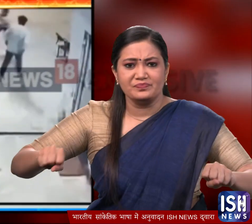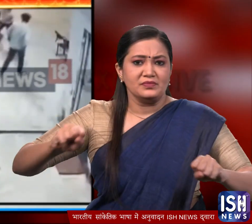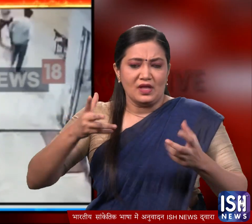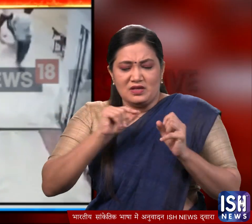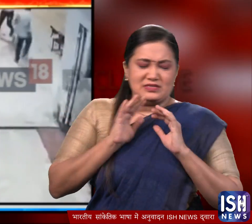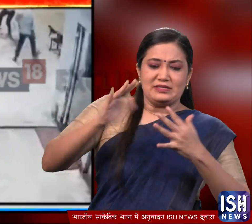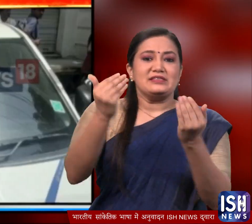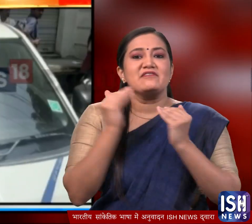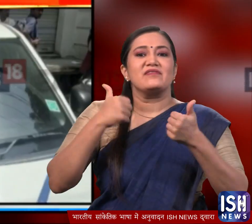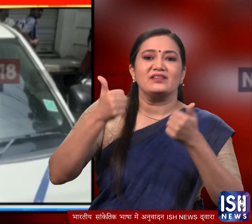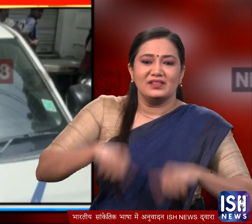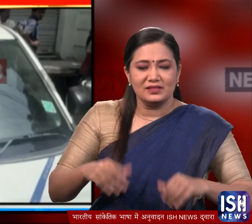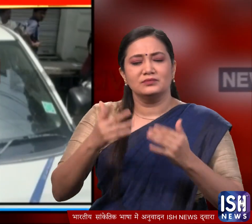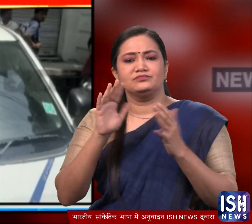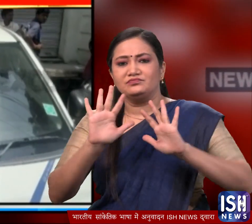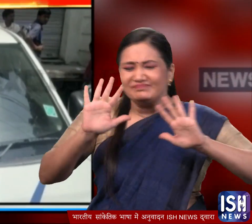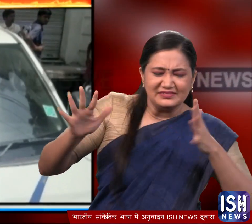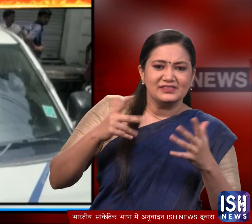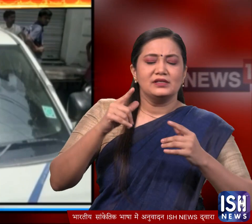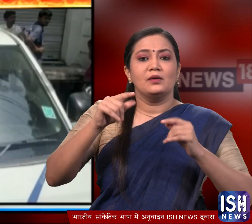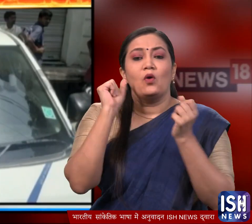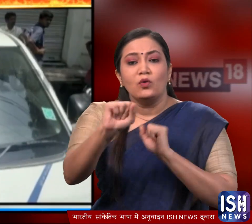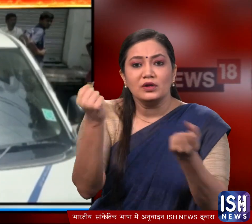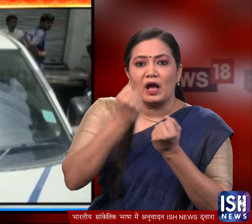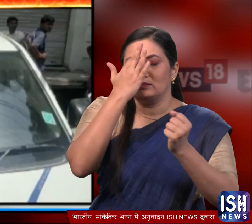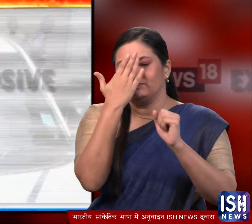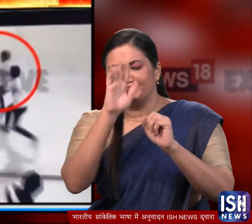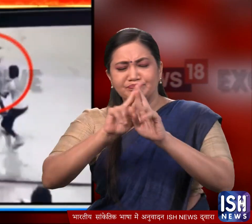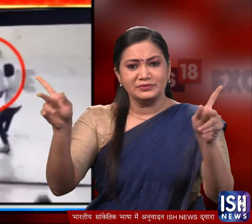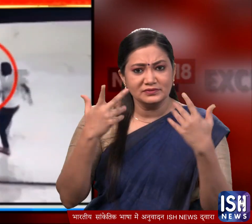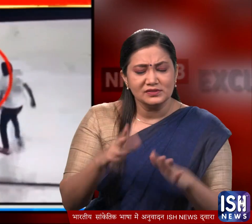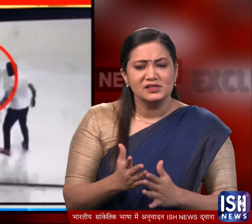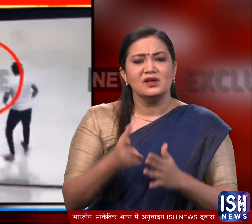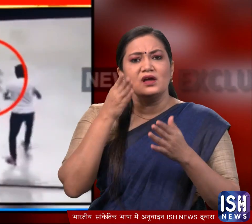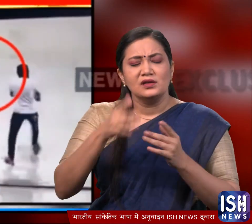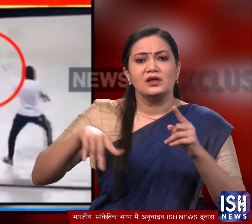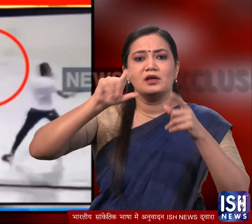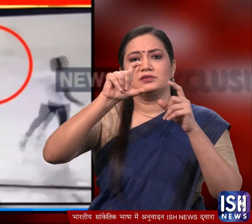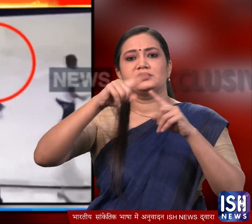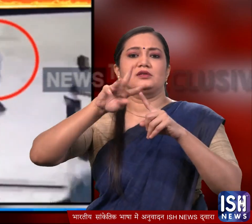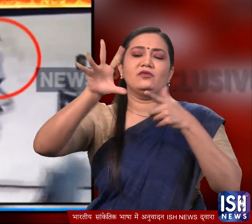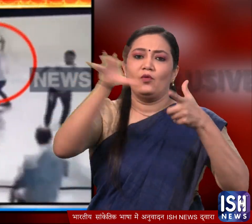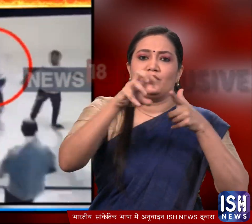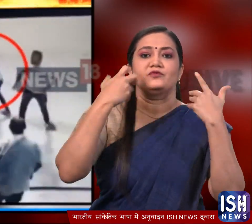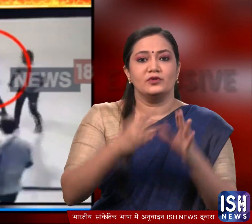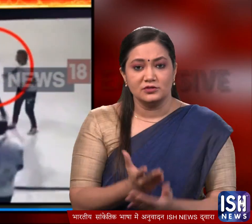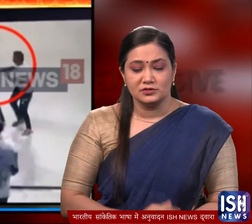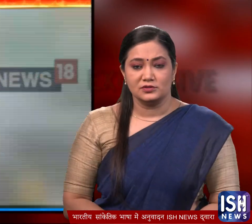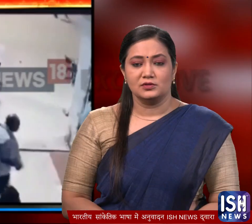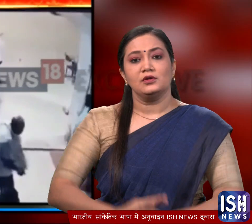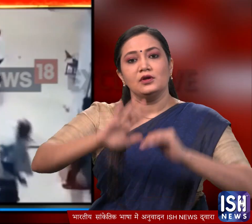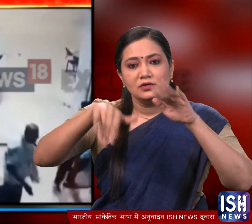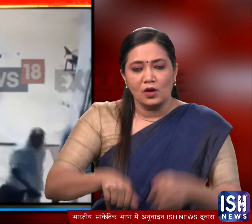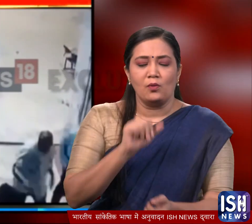ताकि वो खुद को बचा ना सके। यही नहीं, उन लोगों ने उसकी कार के शीशे भी तोड़ दिए। ये पूरी घटना वहां लगे सीसीटीवी कैमरे में रिकॉर्ड हो गई,